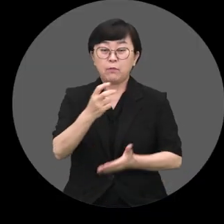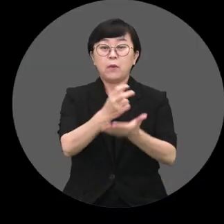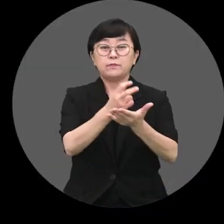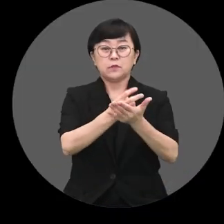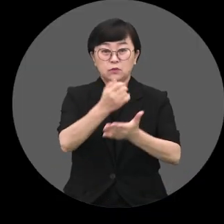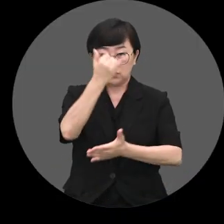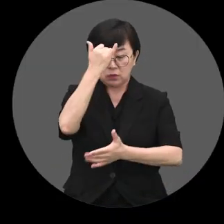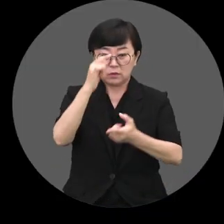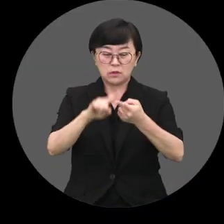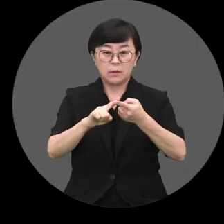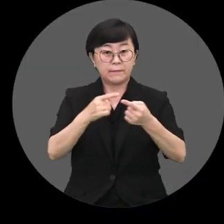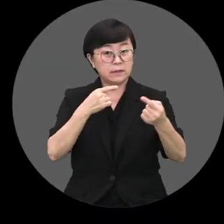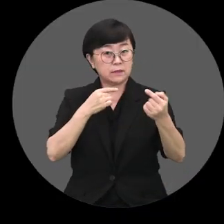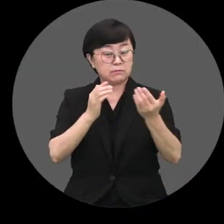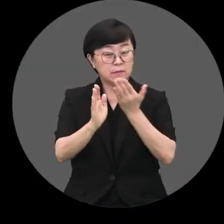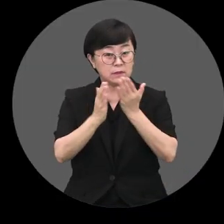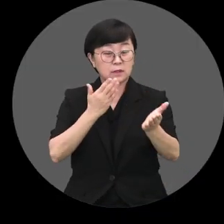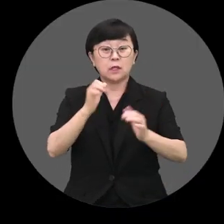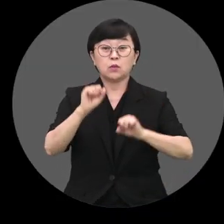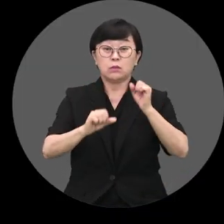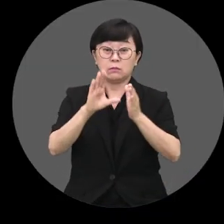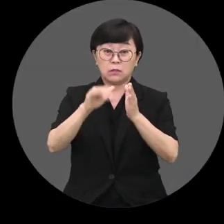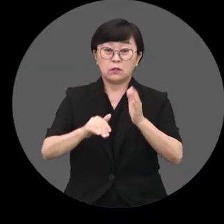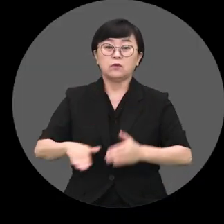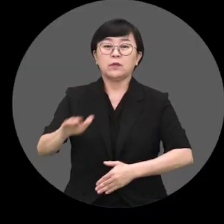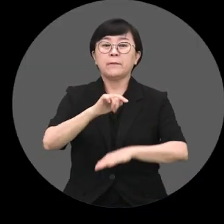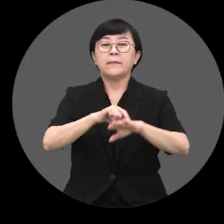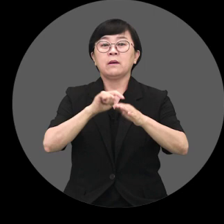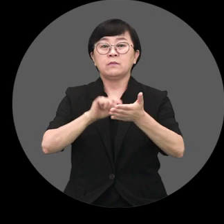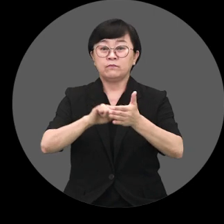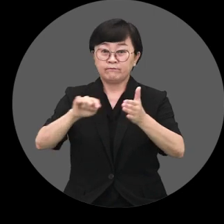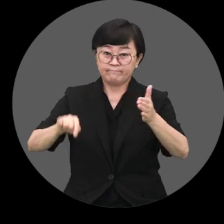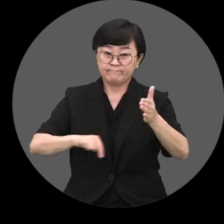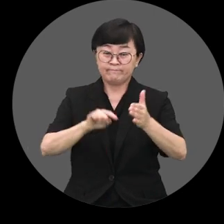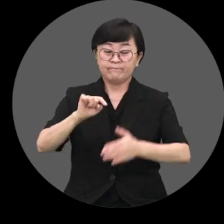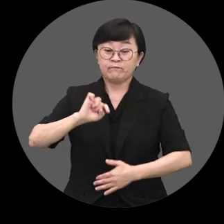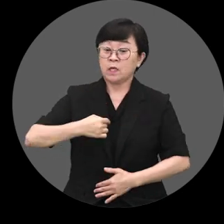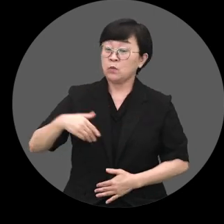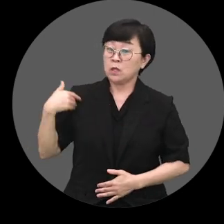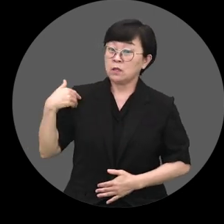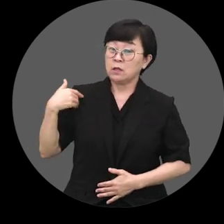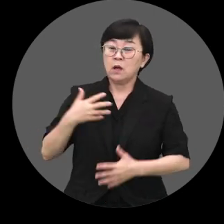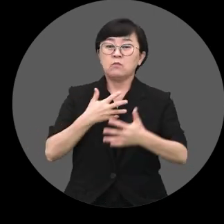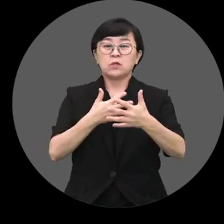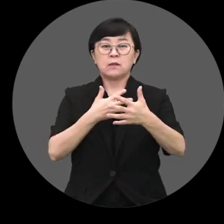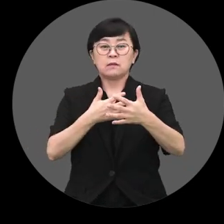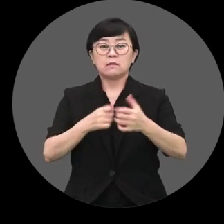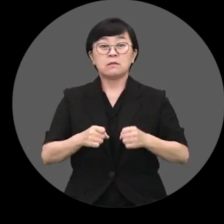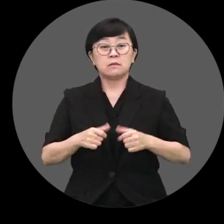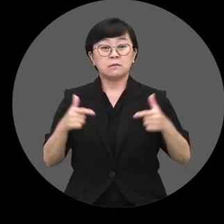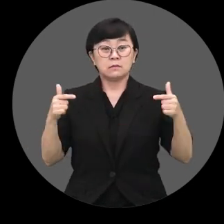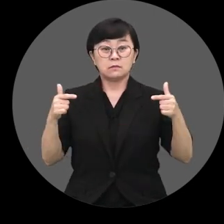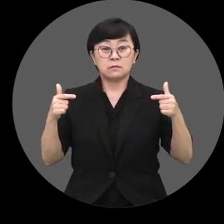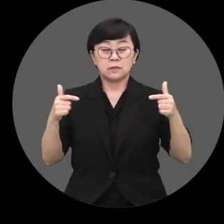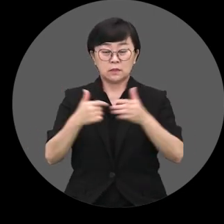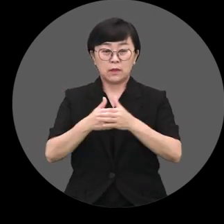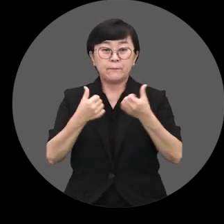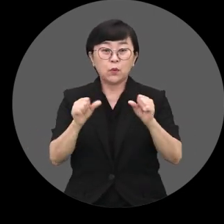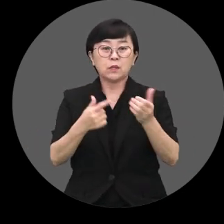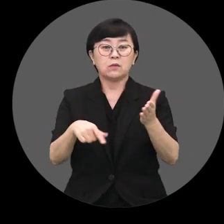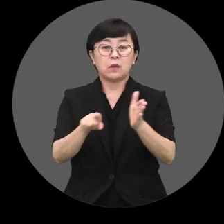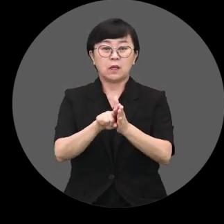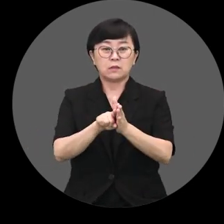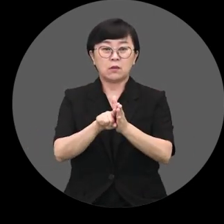법적, 도덕적으로 어긋나는 행동을 할 때 우리의 마음속에서는 자기도 모르게 불안감이 생기게 되고 이를 타파하기